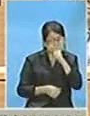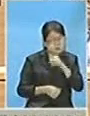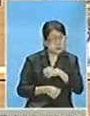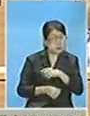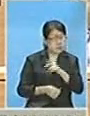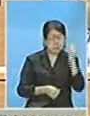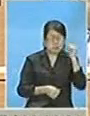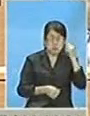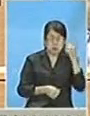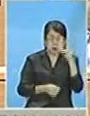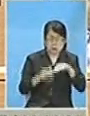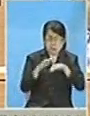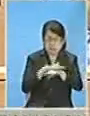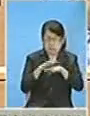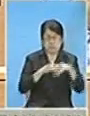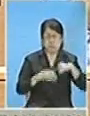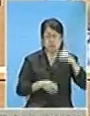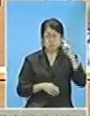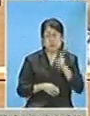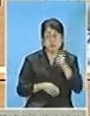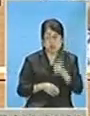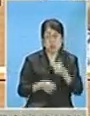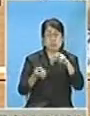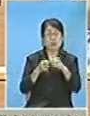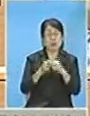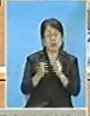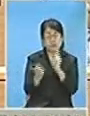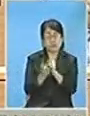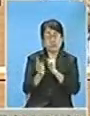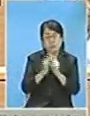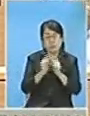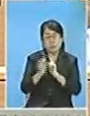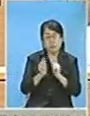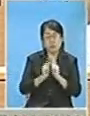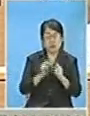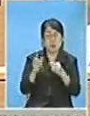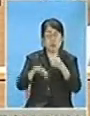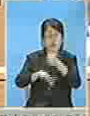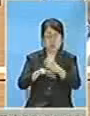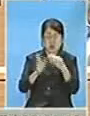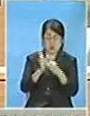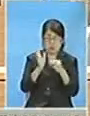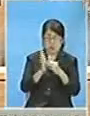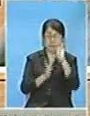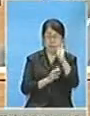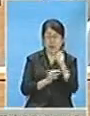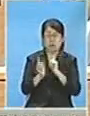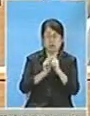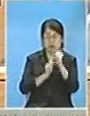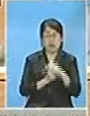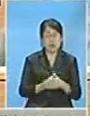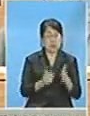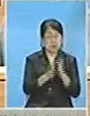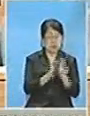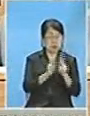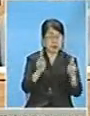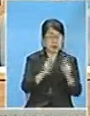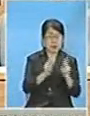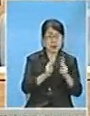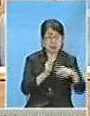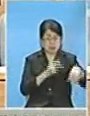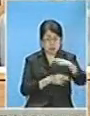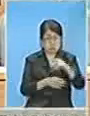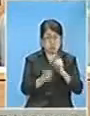าความจริงเรื่องนี้ท่านสามารถปรึกษาหารือกับกรุงเทพมหานครหรือแม้กระทั่งกรรมการกบอที่ท่านเป็นประธานเขาก็